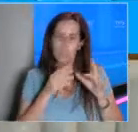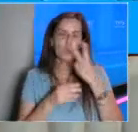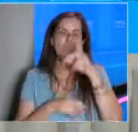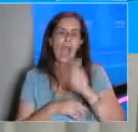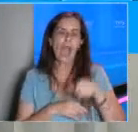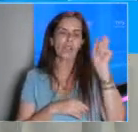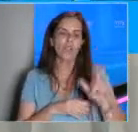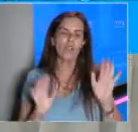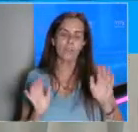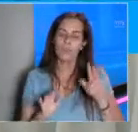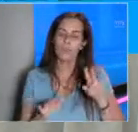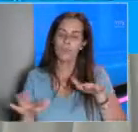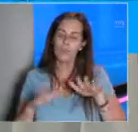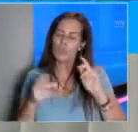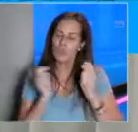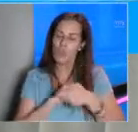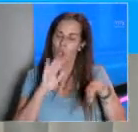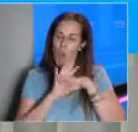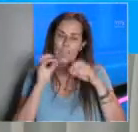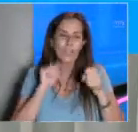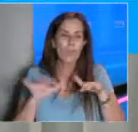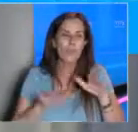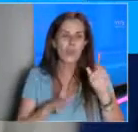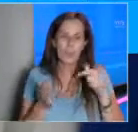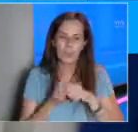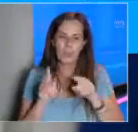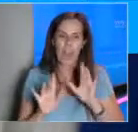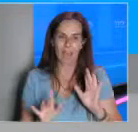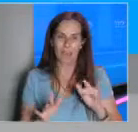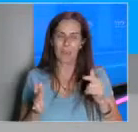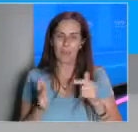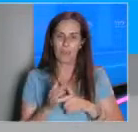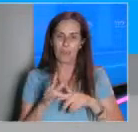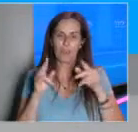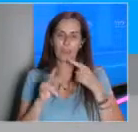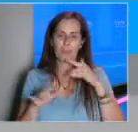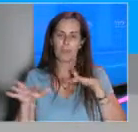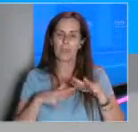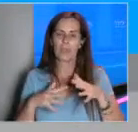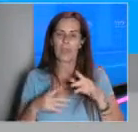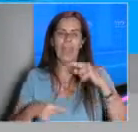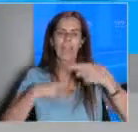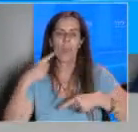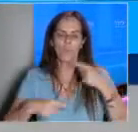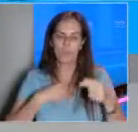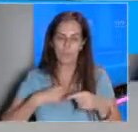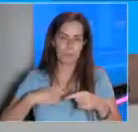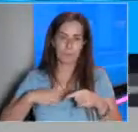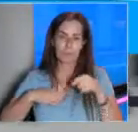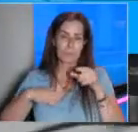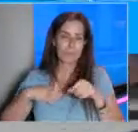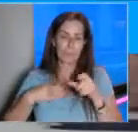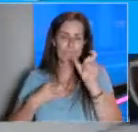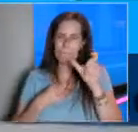דו-ראשית, יש ממשלה ששינו את חוק יסוד הממשלה בשבילה, כדי להגדיר אותה כממשלת חילופין, זה בכלל